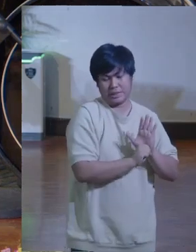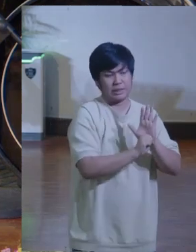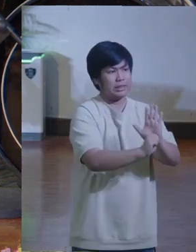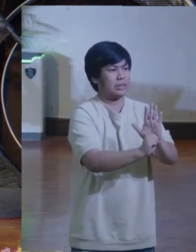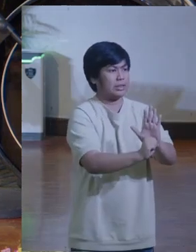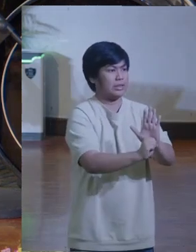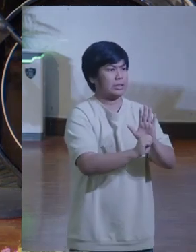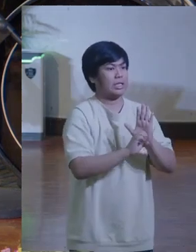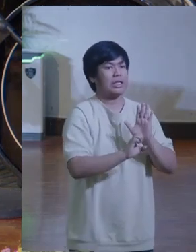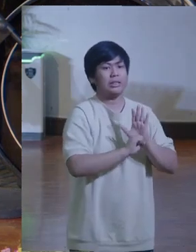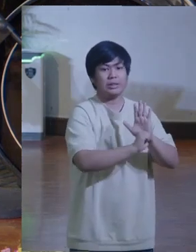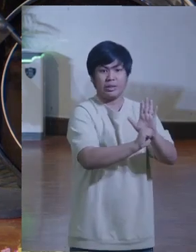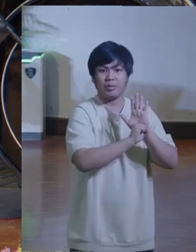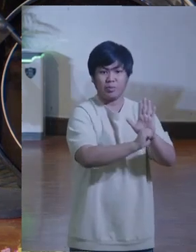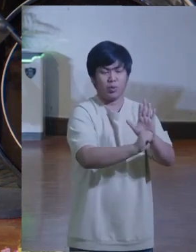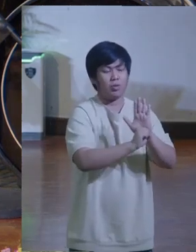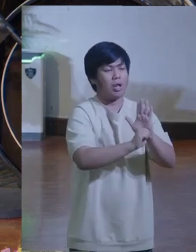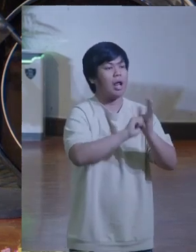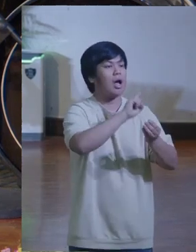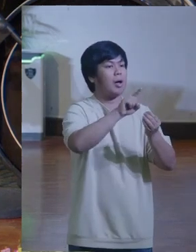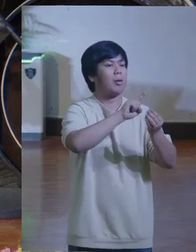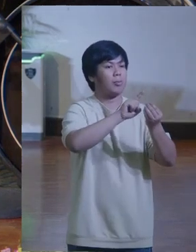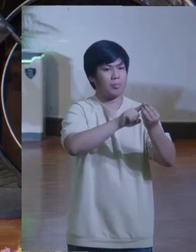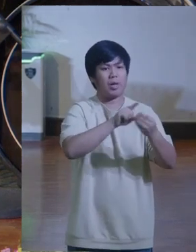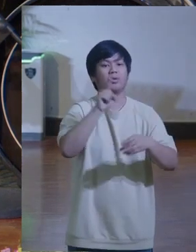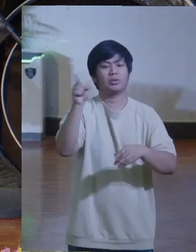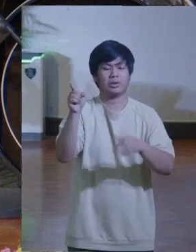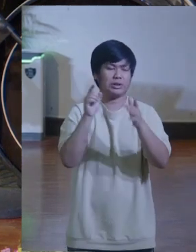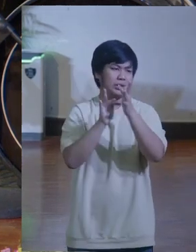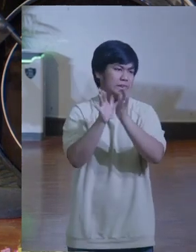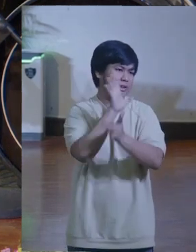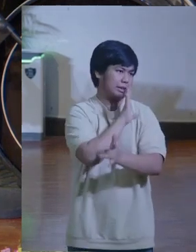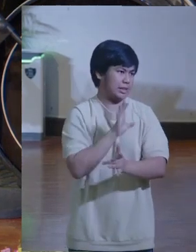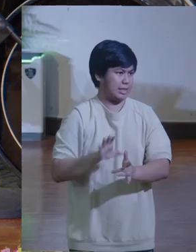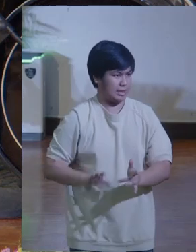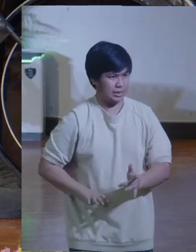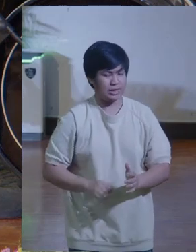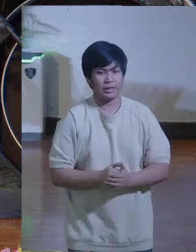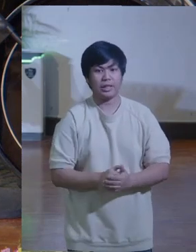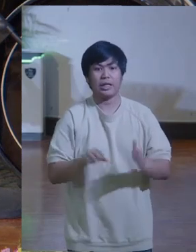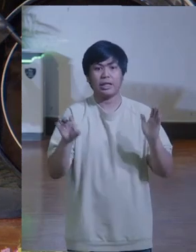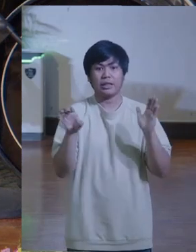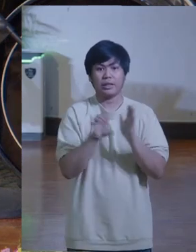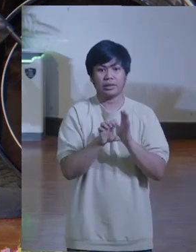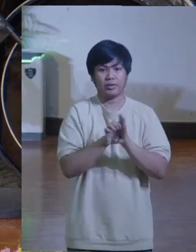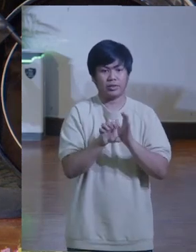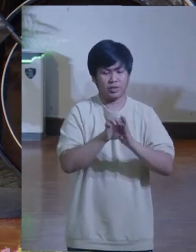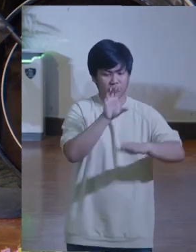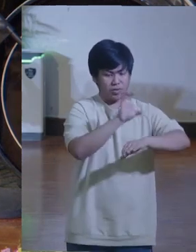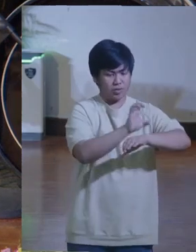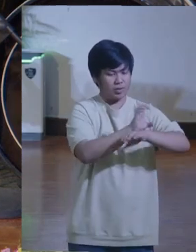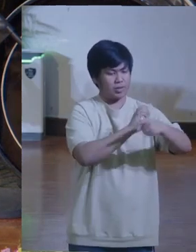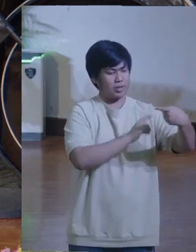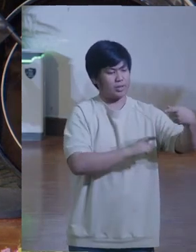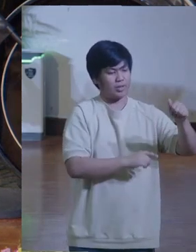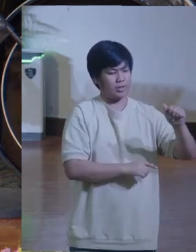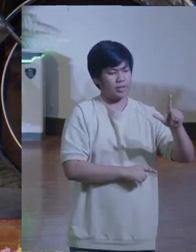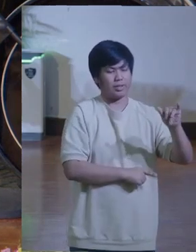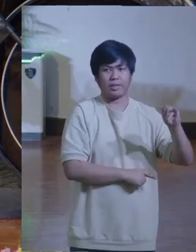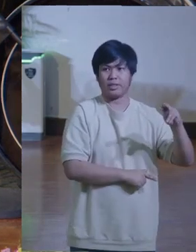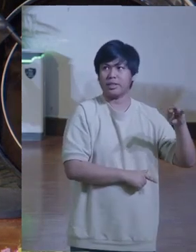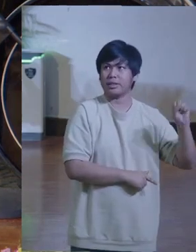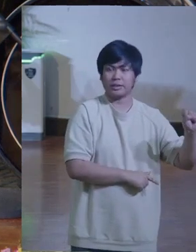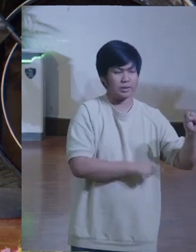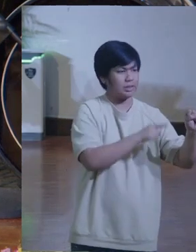the substance belongs to Christ. Katulad ng church at Galatia, dun sa church at